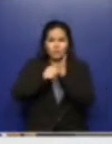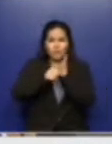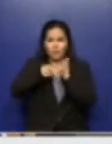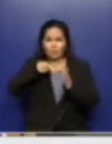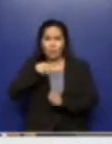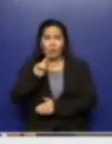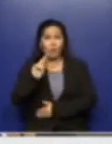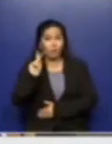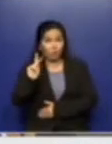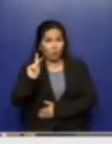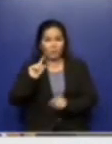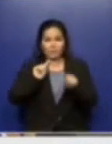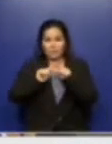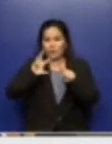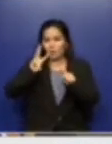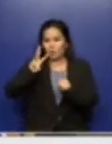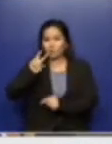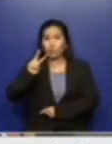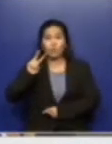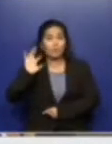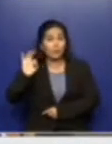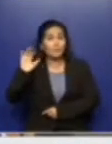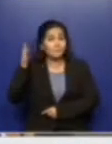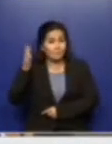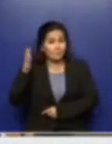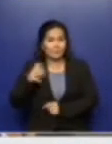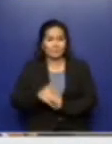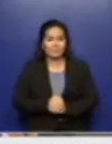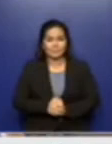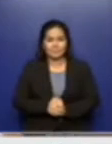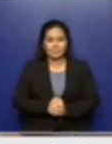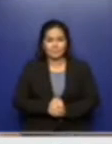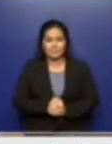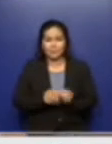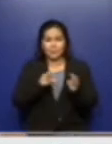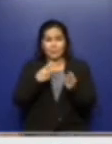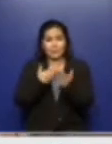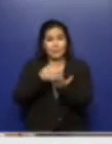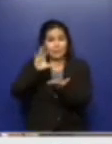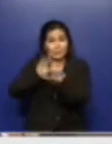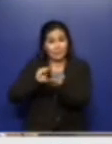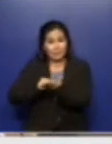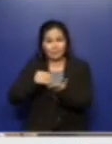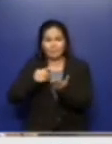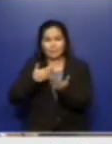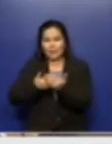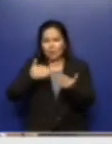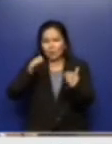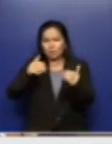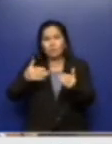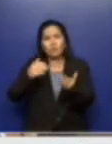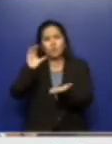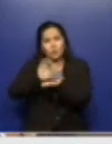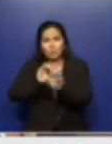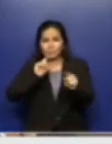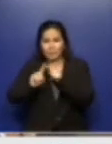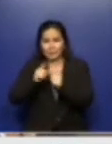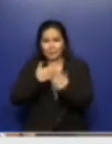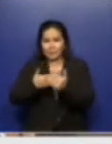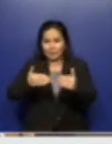ษฎีกาฉบับที่629เนี่ยผมว่าการจัดเก็บของงบประมาณต่างๆเนี่ยมันจะต้องมีปัญหาแน่นอน